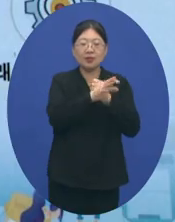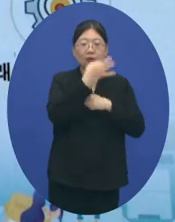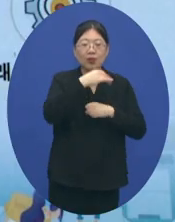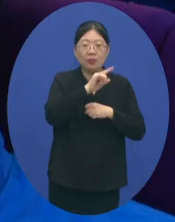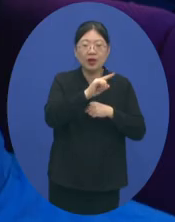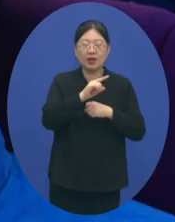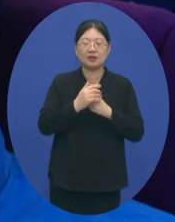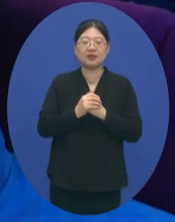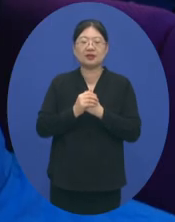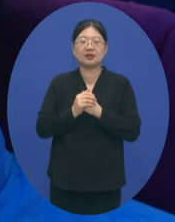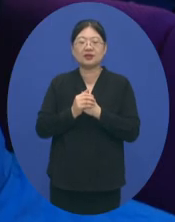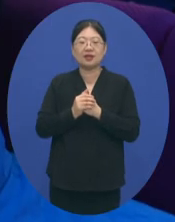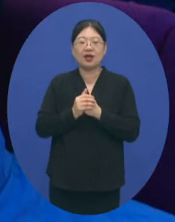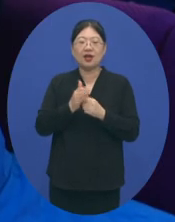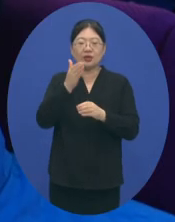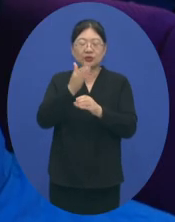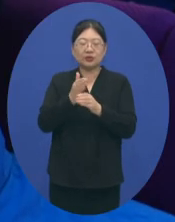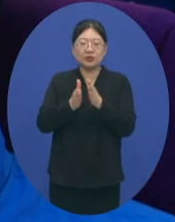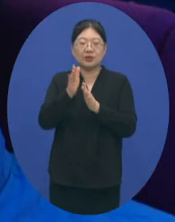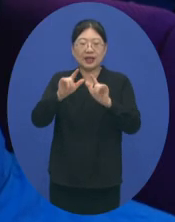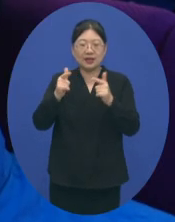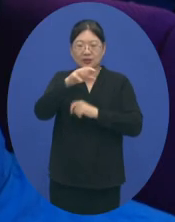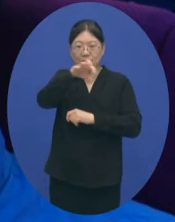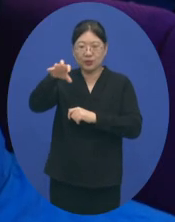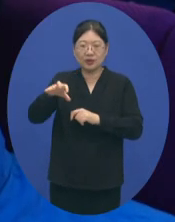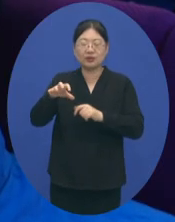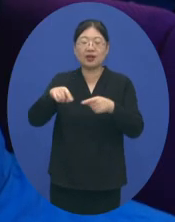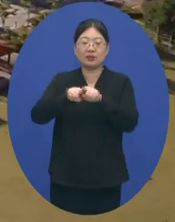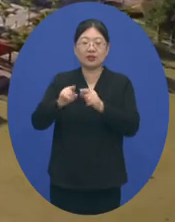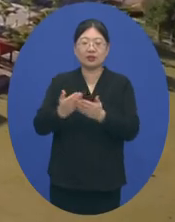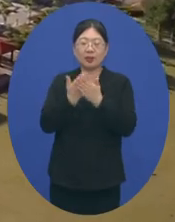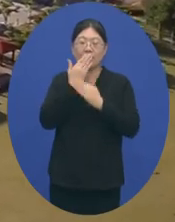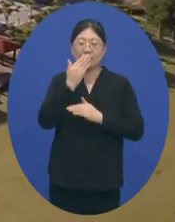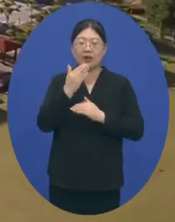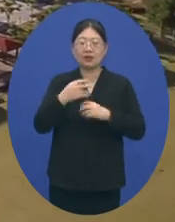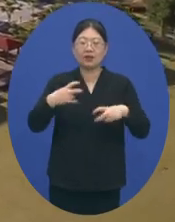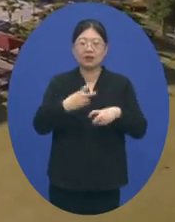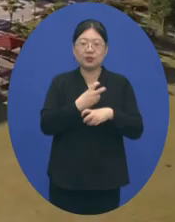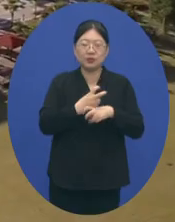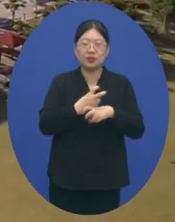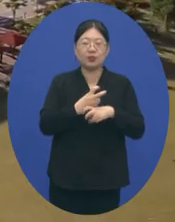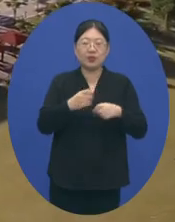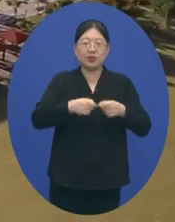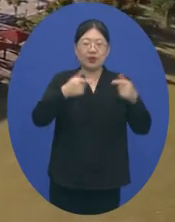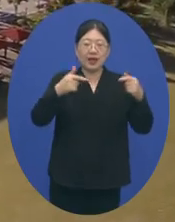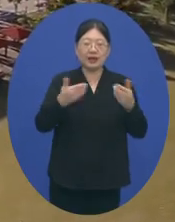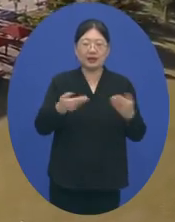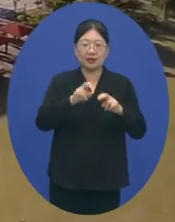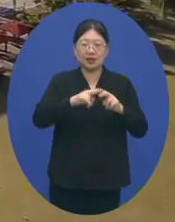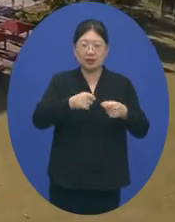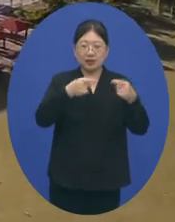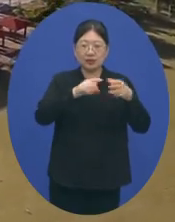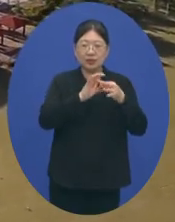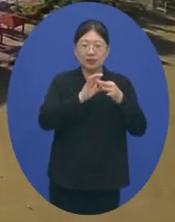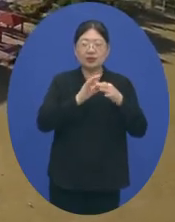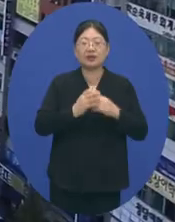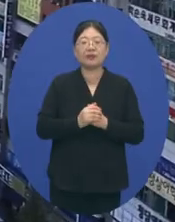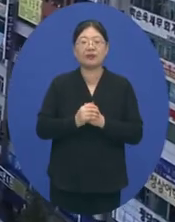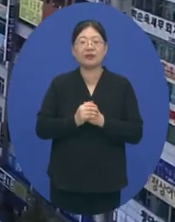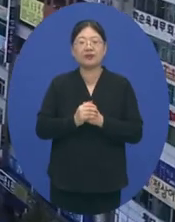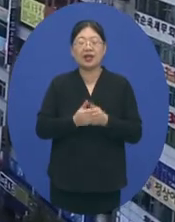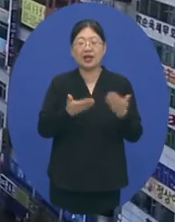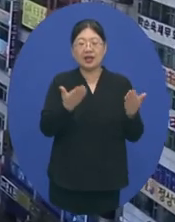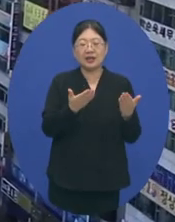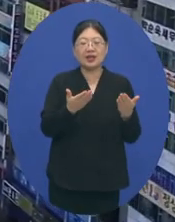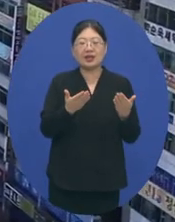비수도권과의 동반 성장도 가능할 거라고 설명했습니다. 경기 북부는 교통망 확충과 일자리 확대를 통해 일가 집, 쉼이 있는